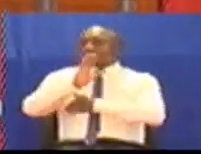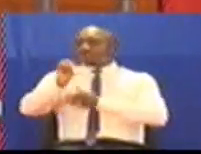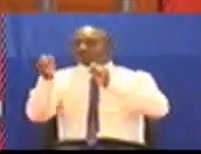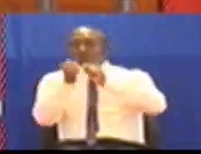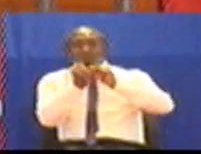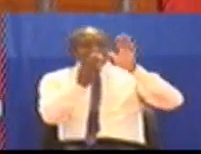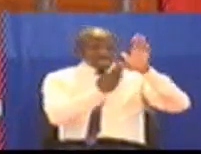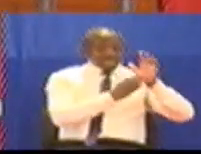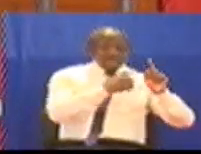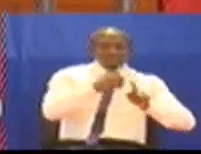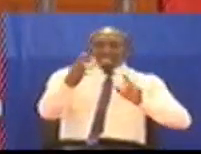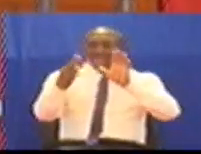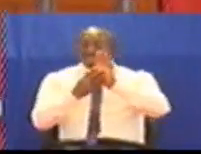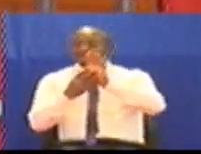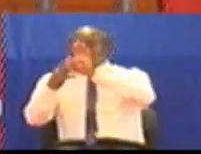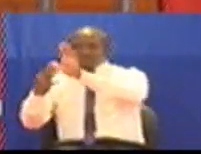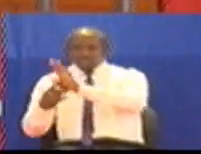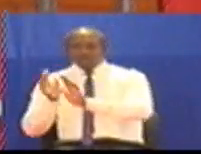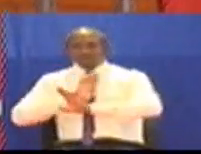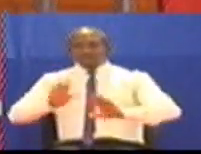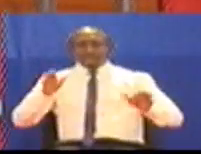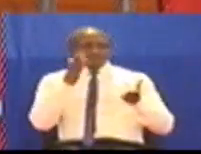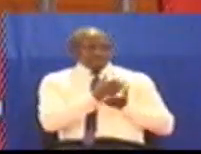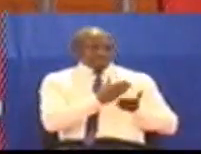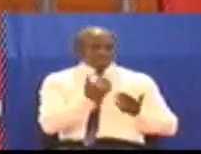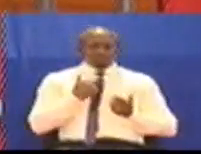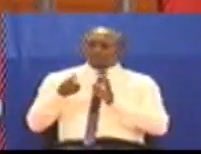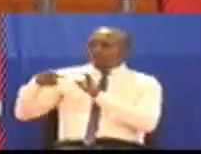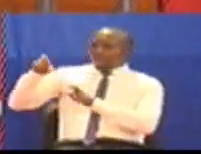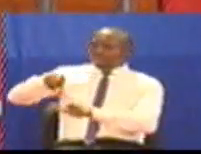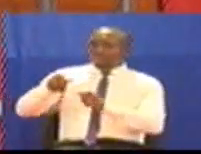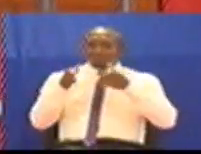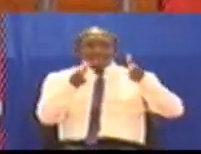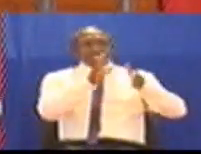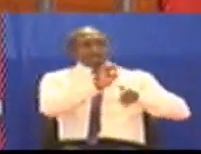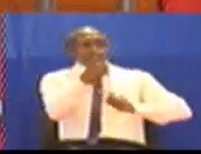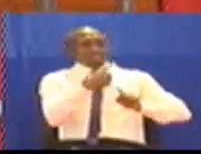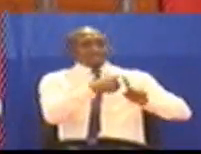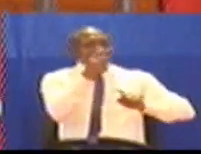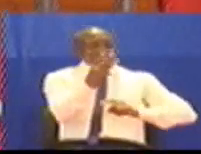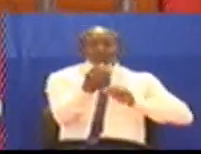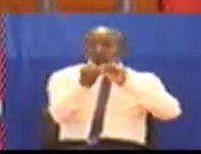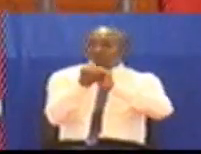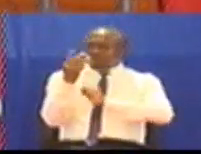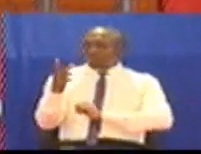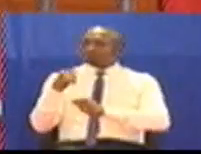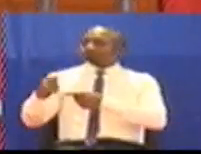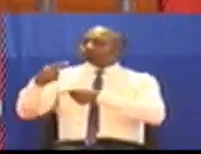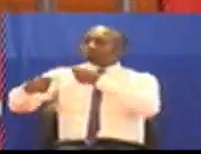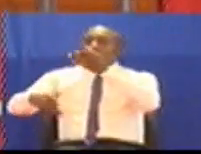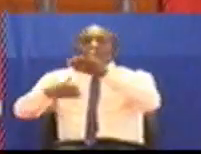19,808 yamekamilika. Napenda niongezee kwamba madarasa 1,313 yanaendelea, yako katika